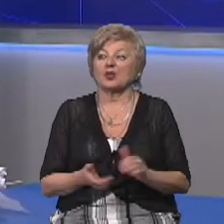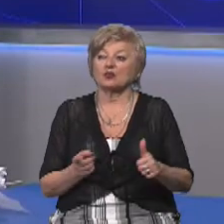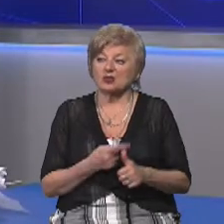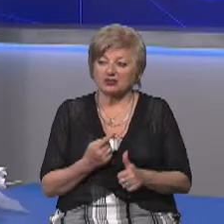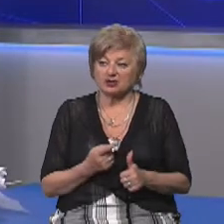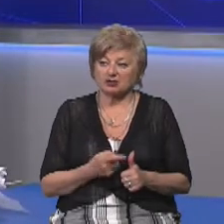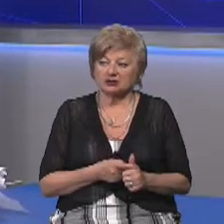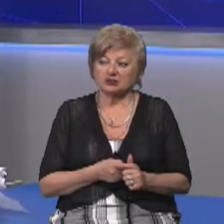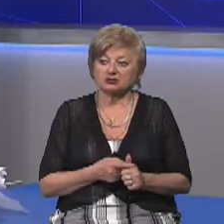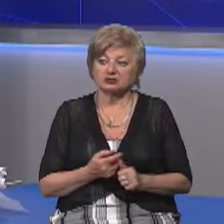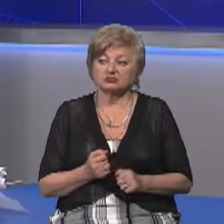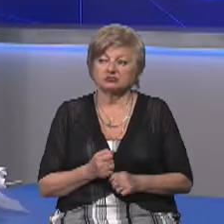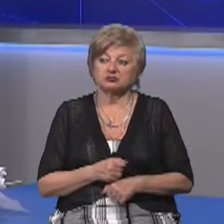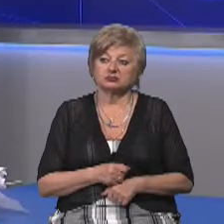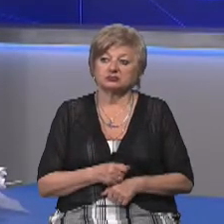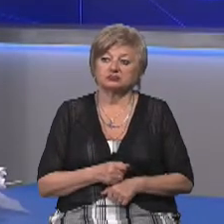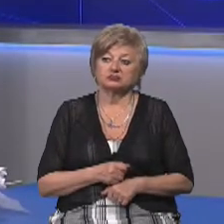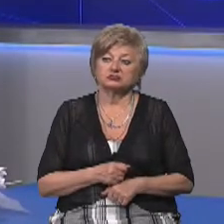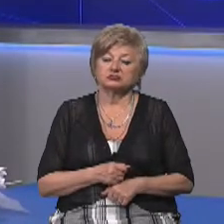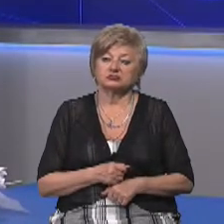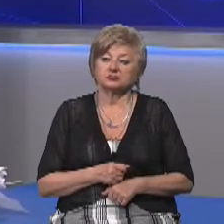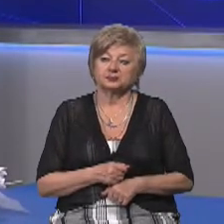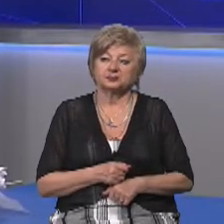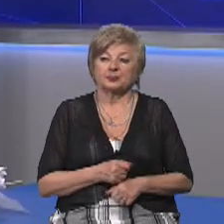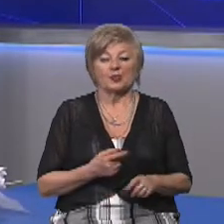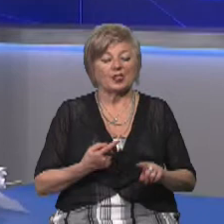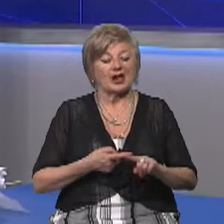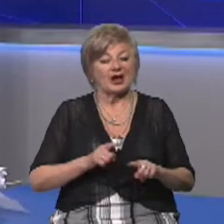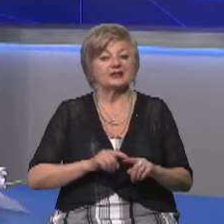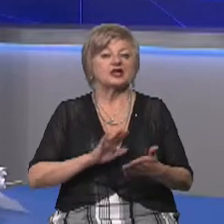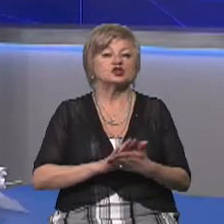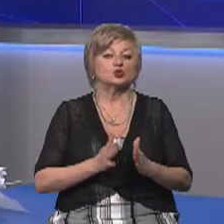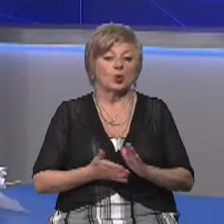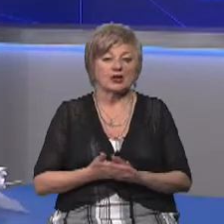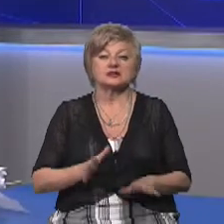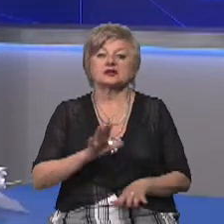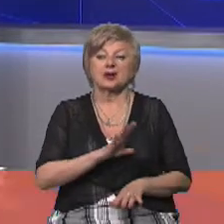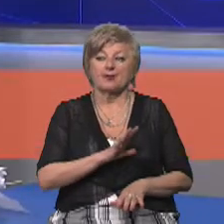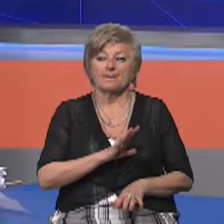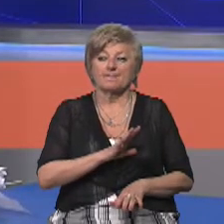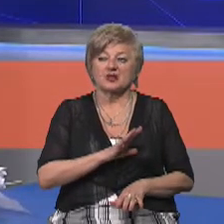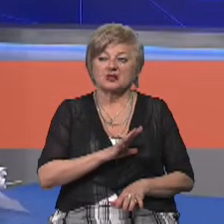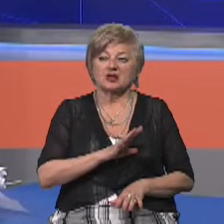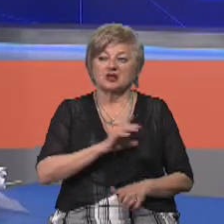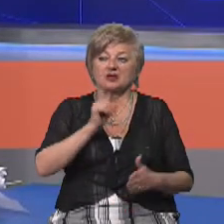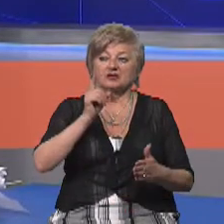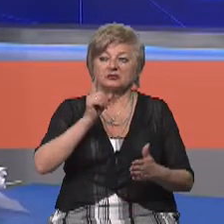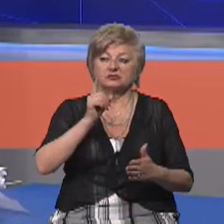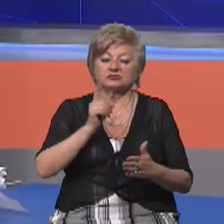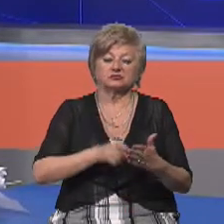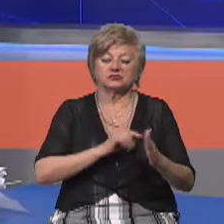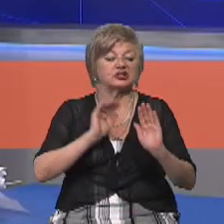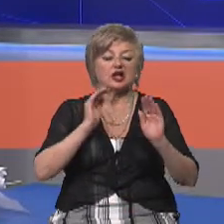по-перше, ця ситуація була локалізована